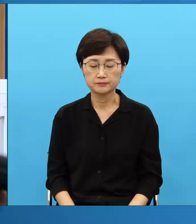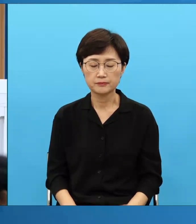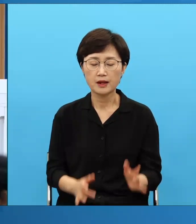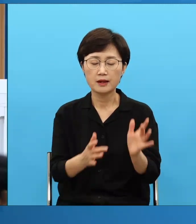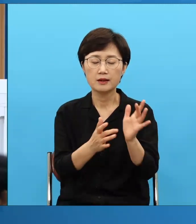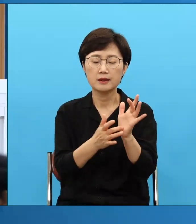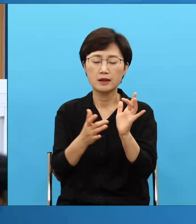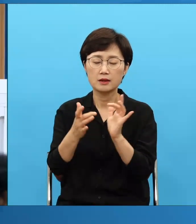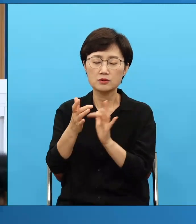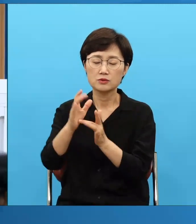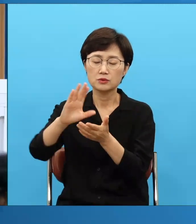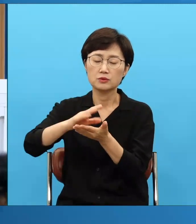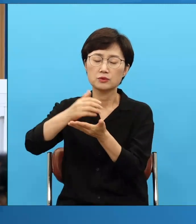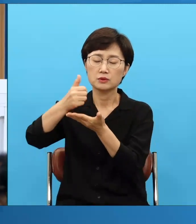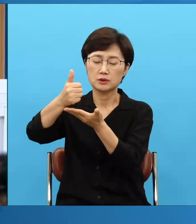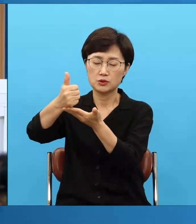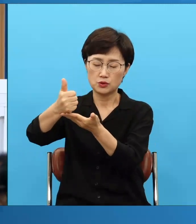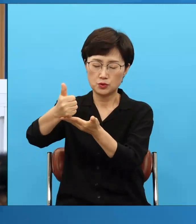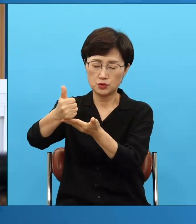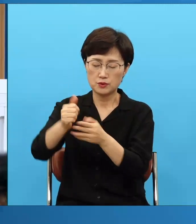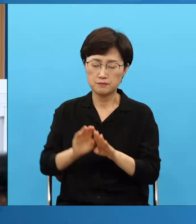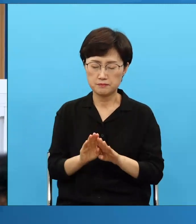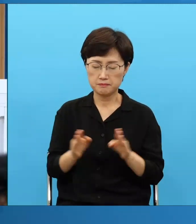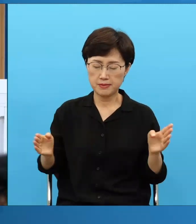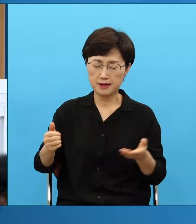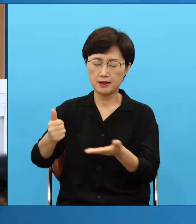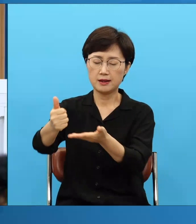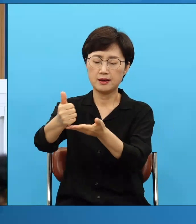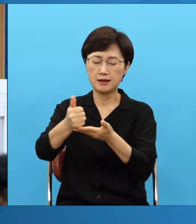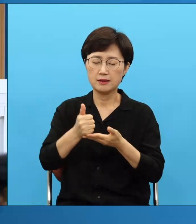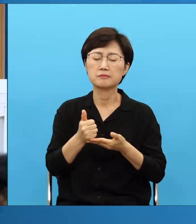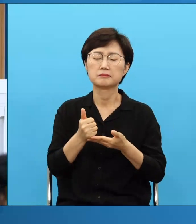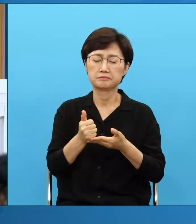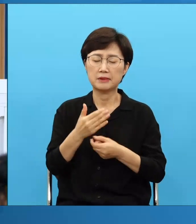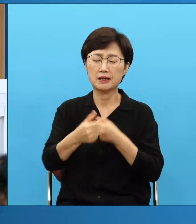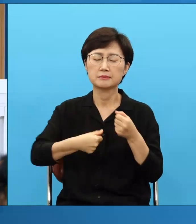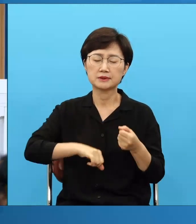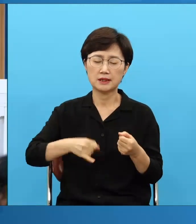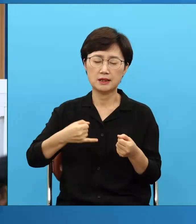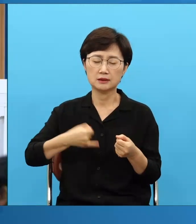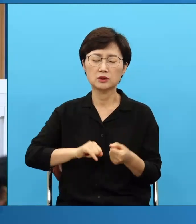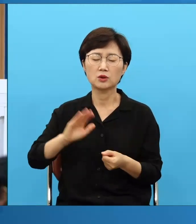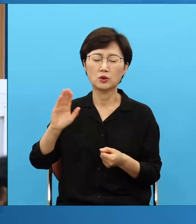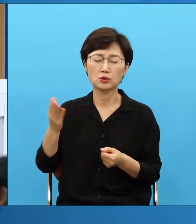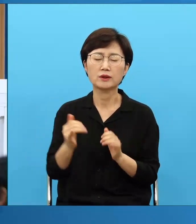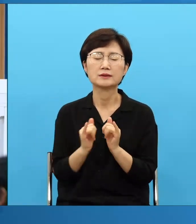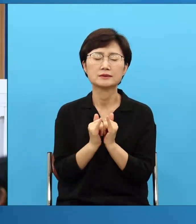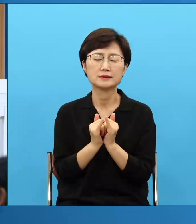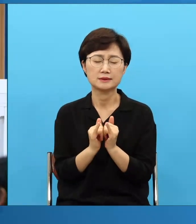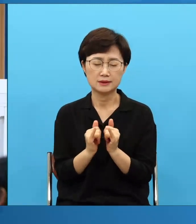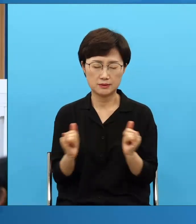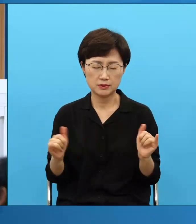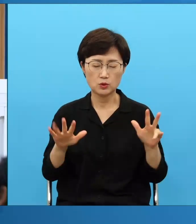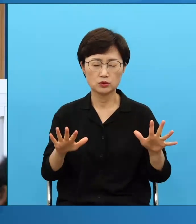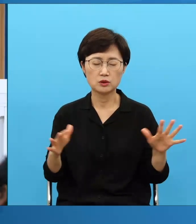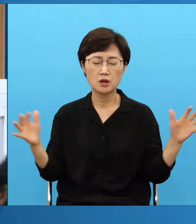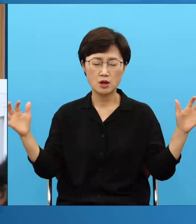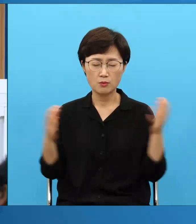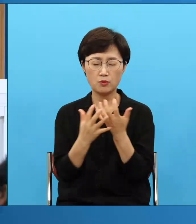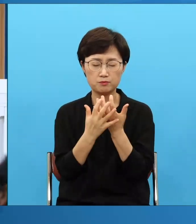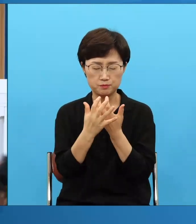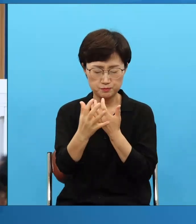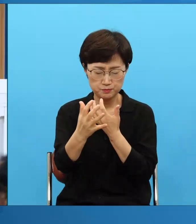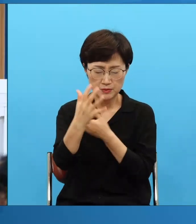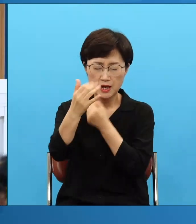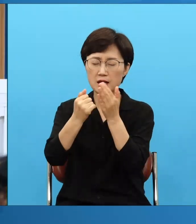예수 그리스도를 영접하여 하나님의 자녀된 하나님의 백성들이 오늘 살아계신 하나님께 예배를 드립니다. All the